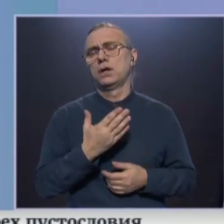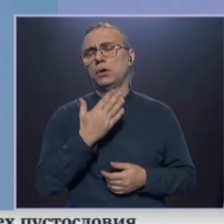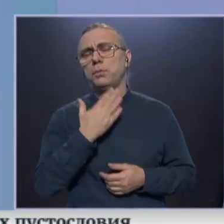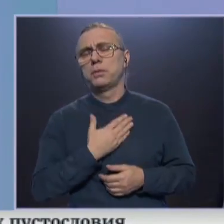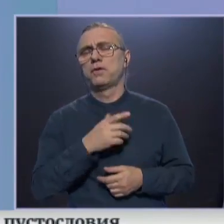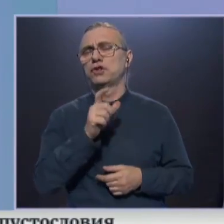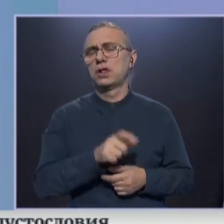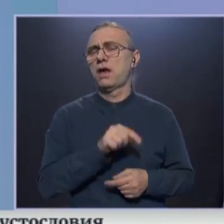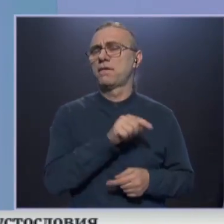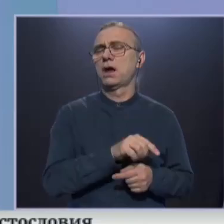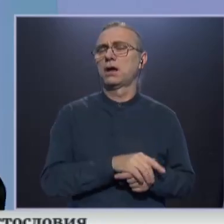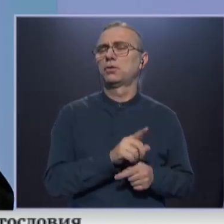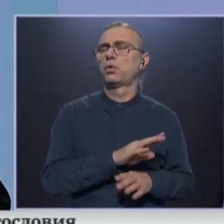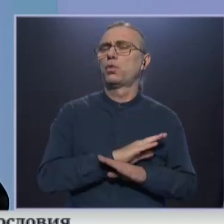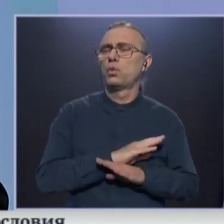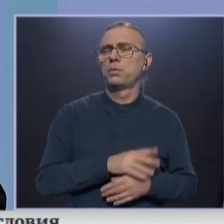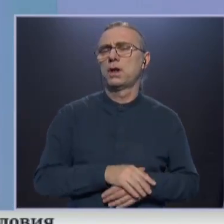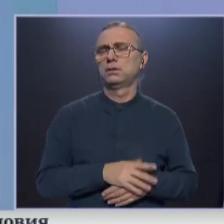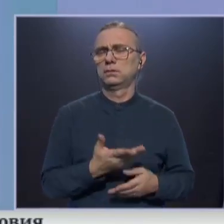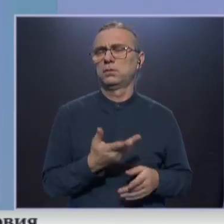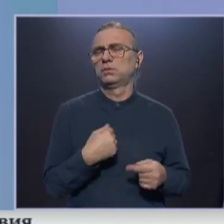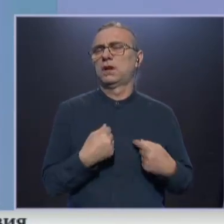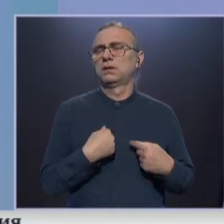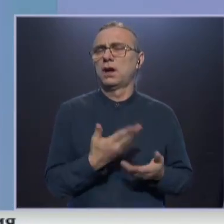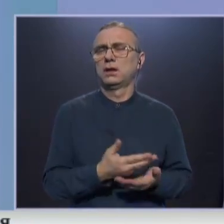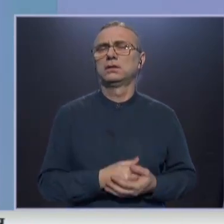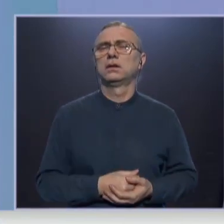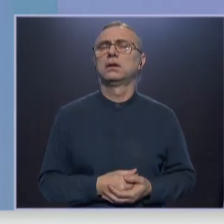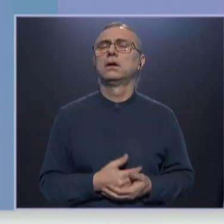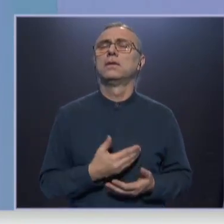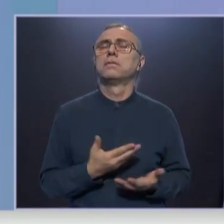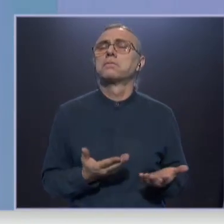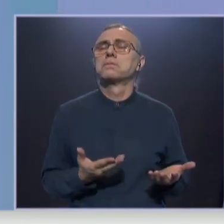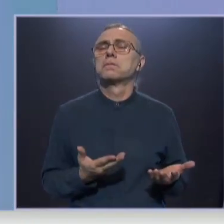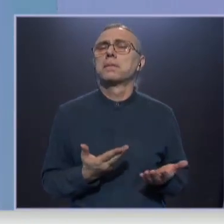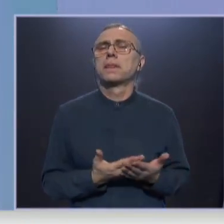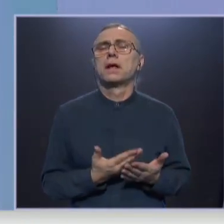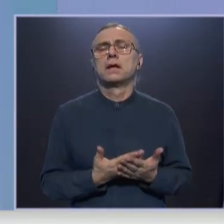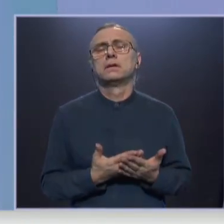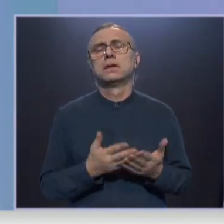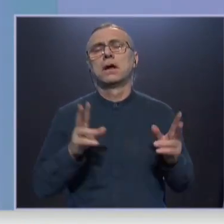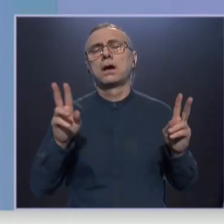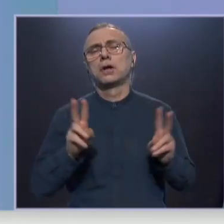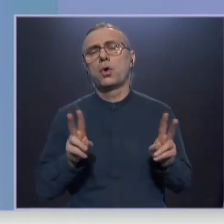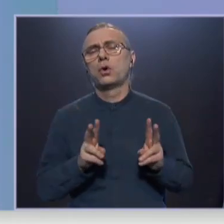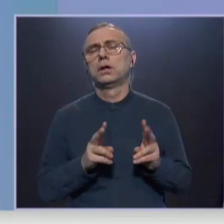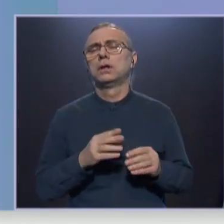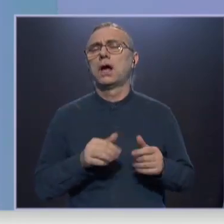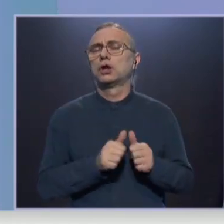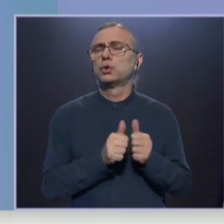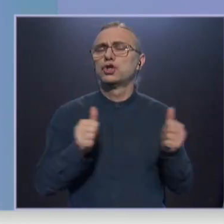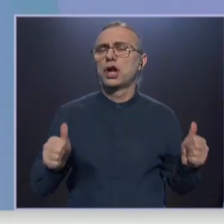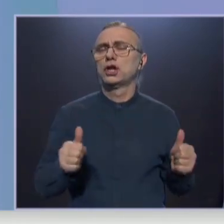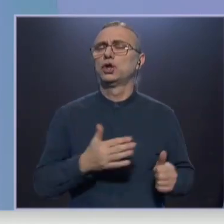общецерковная. Вот иногда зовут священника, крайне редко. Угу. Канон на разлучение души и тела. Ой, приходит батюшка и молится о том,